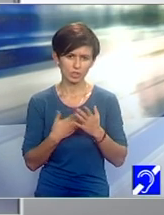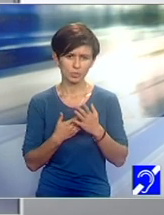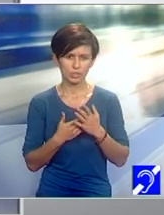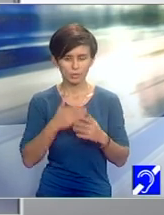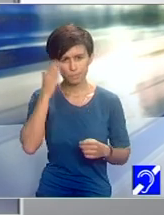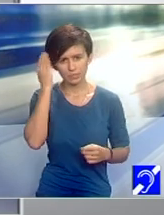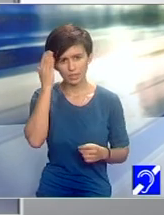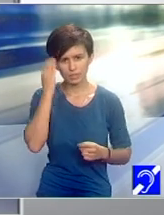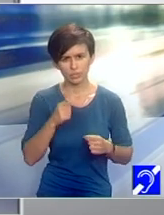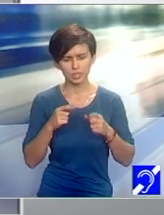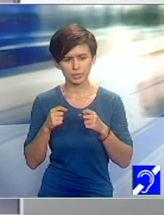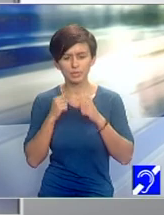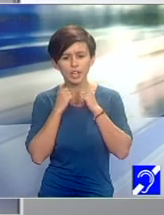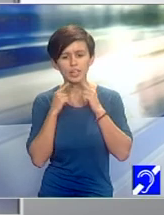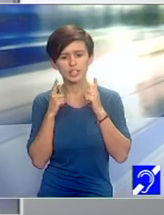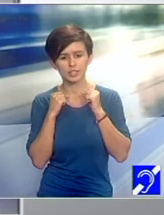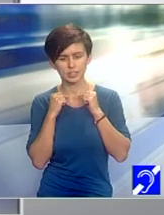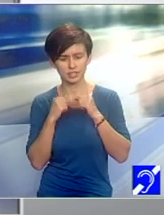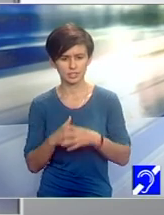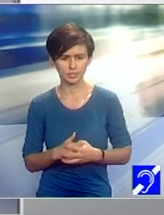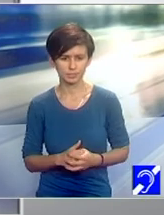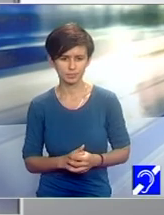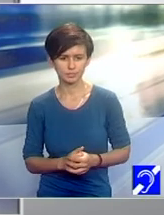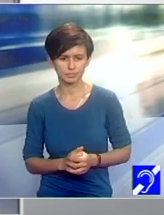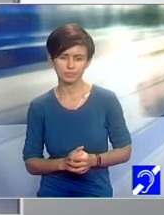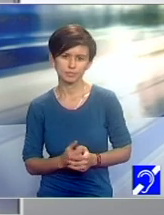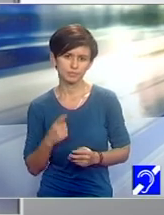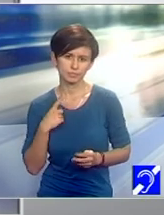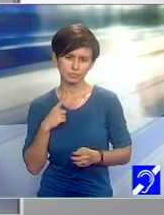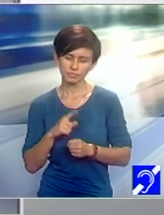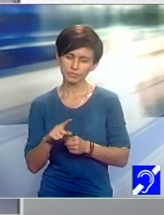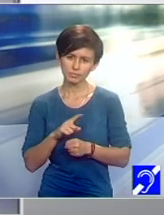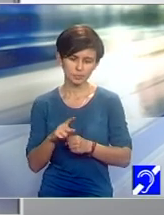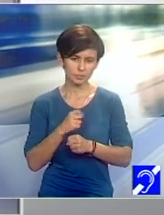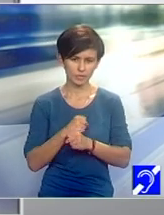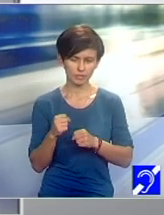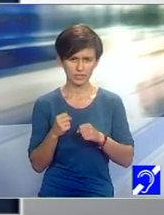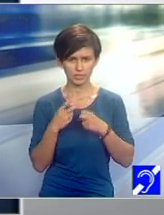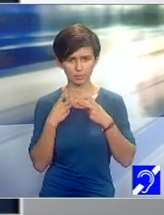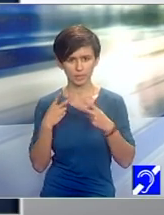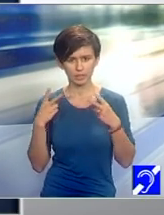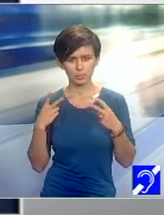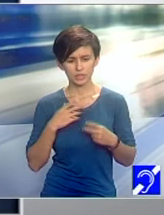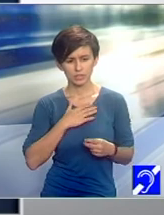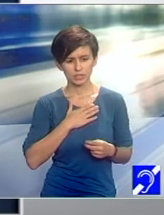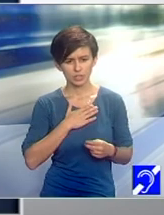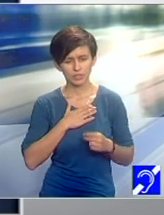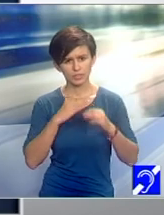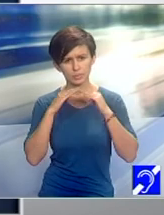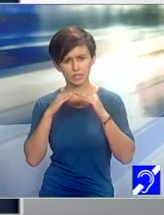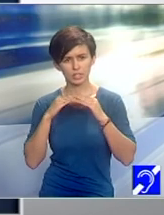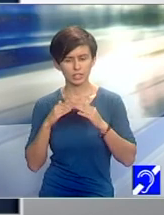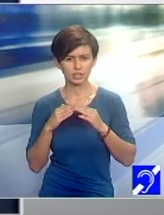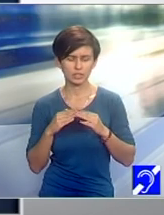școală primară și grădinițe. E un aspect foarte important. Și avem la nivel de licență acolo